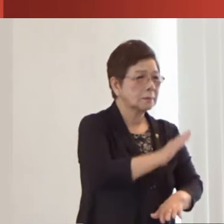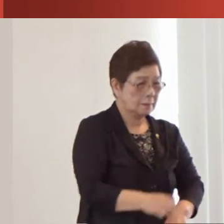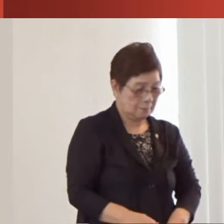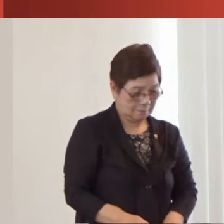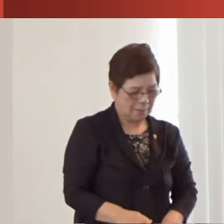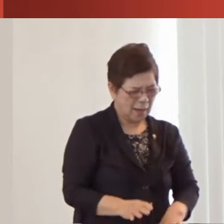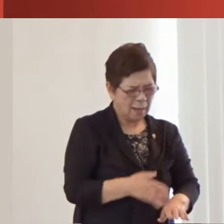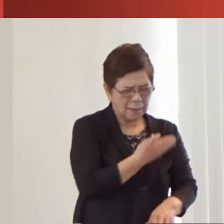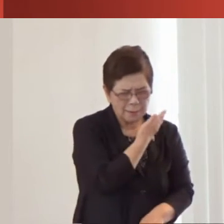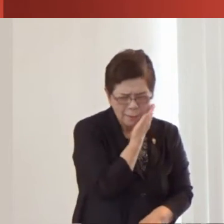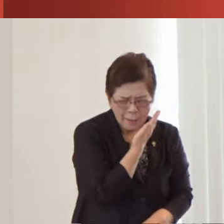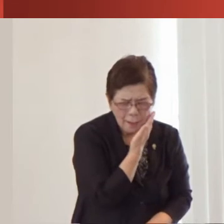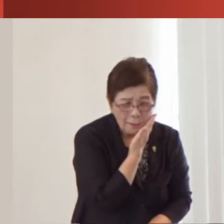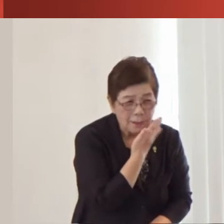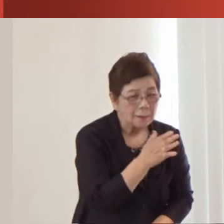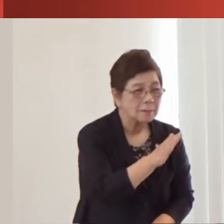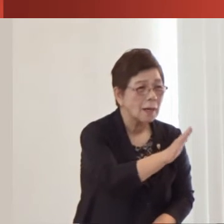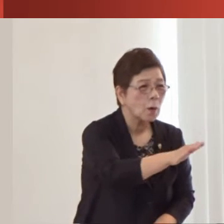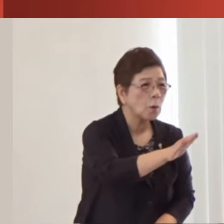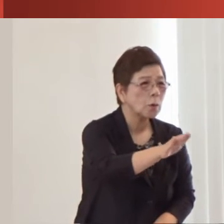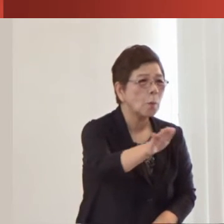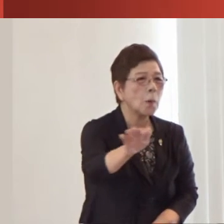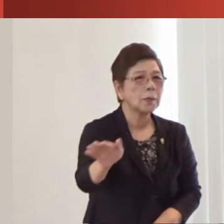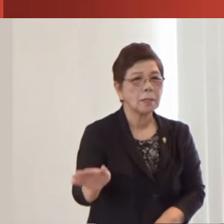大切な子供、我が子だ。